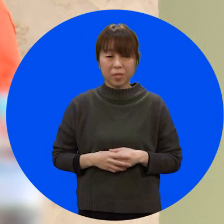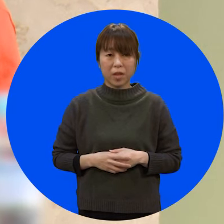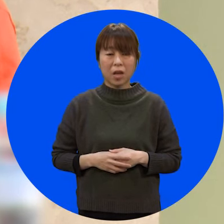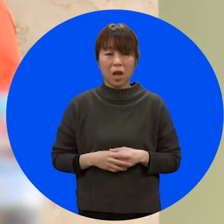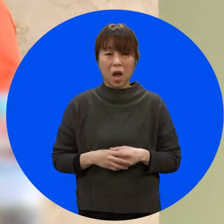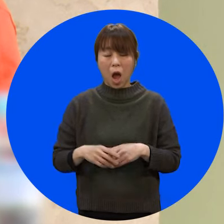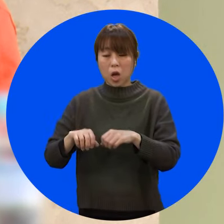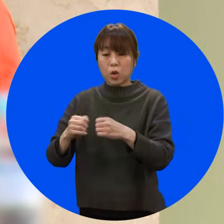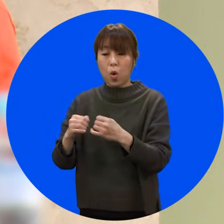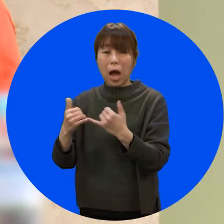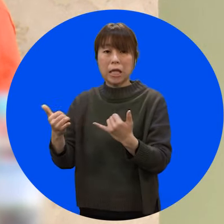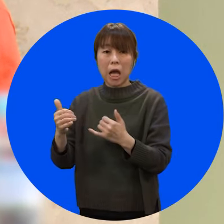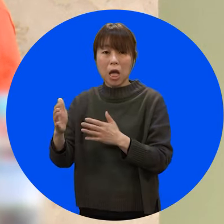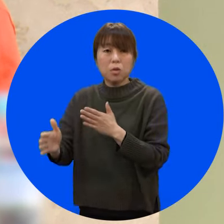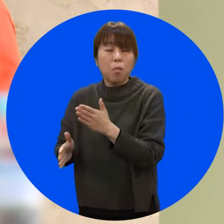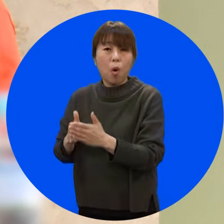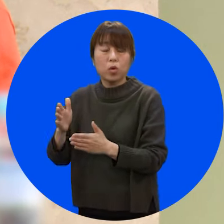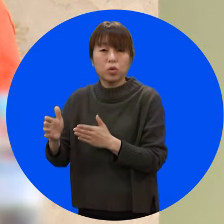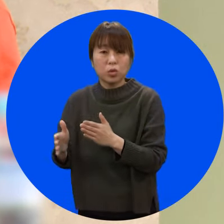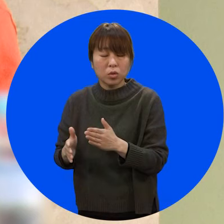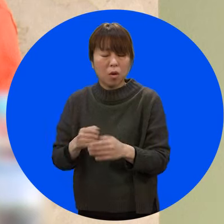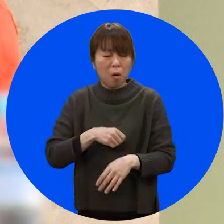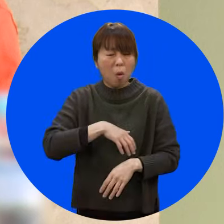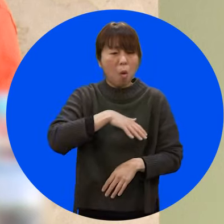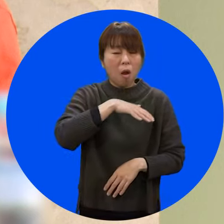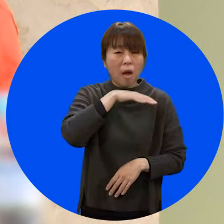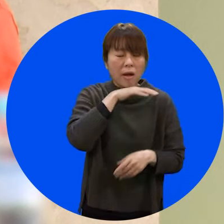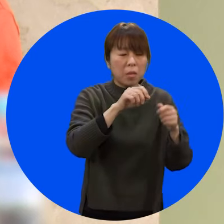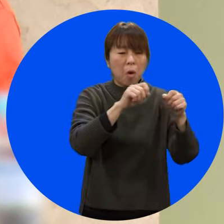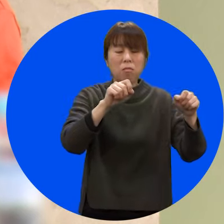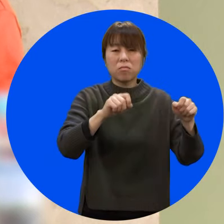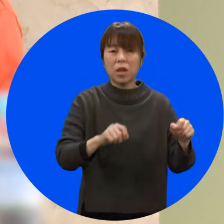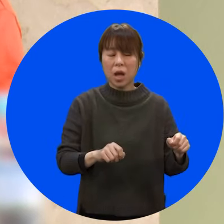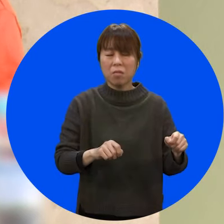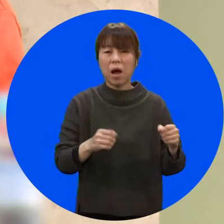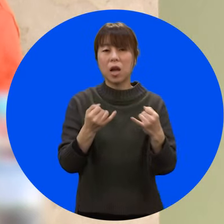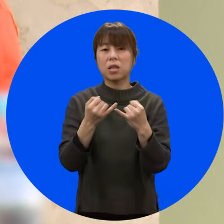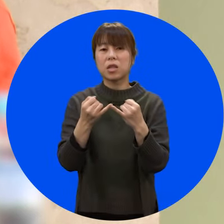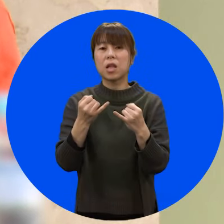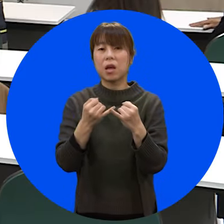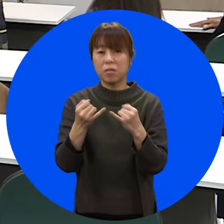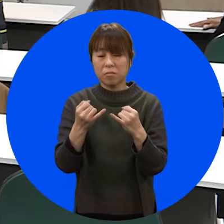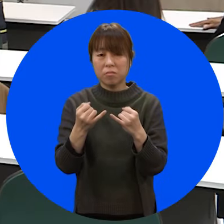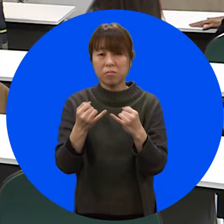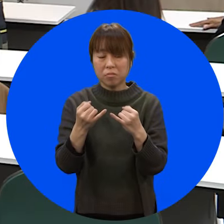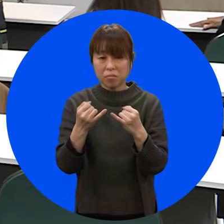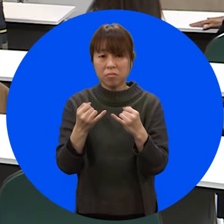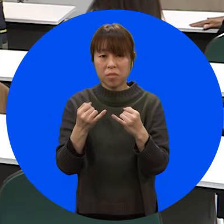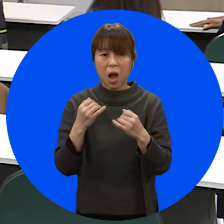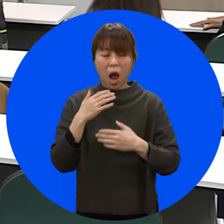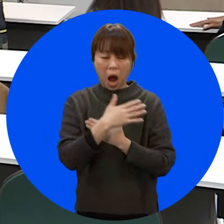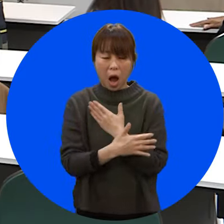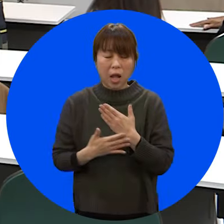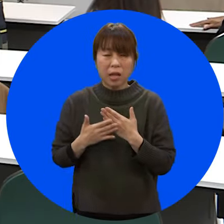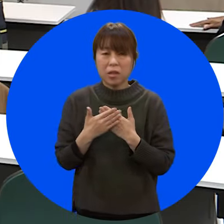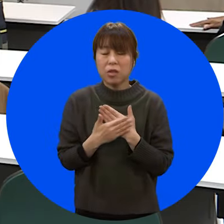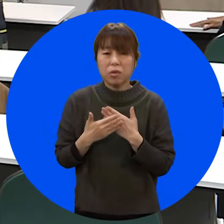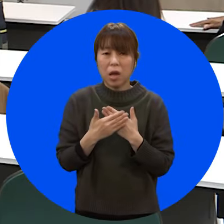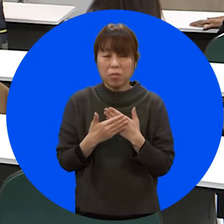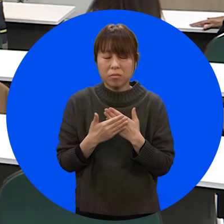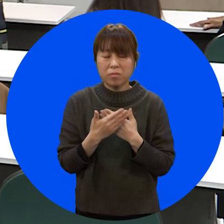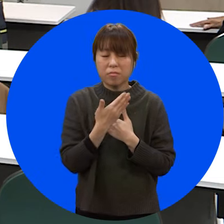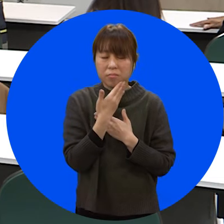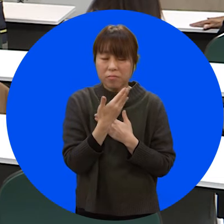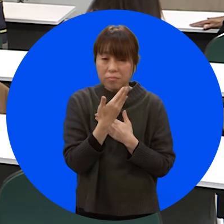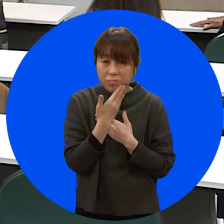ーツとあの高齢化問題って結構イコールなところがあって、体を気遣うというところにあ